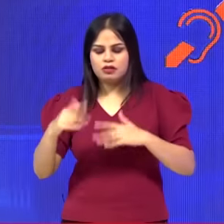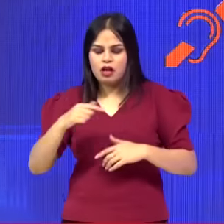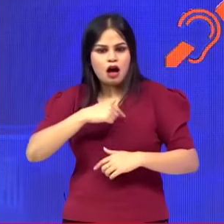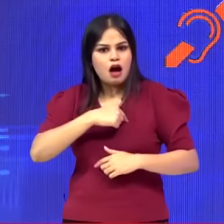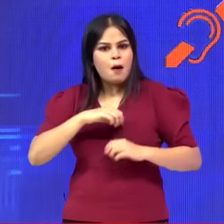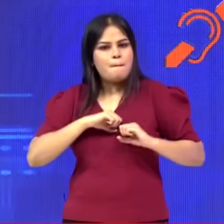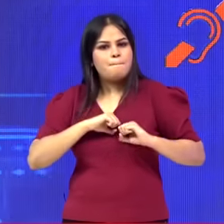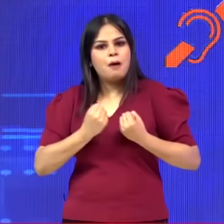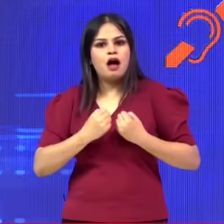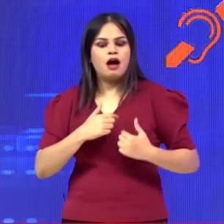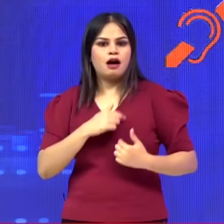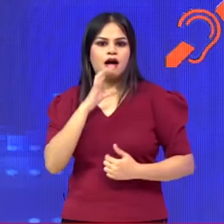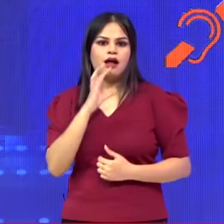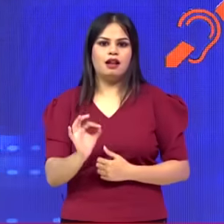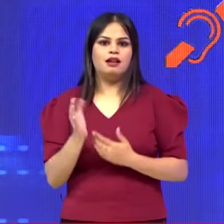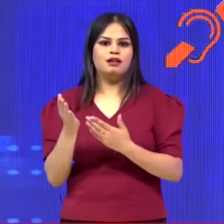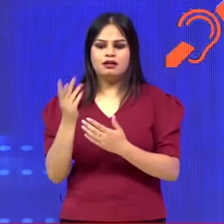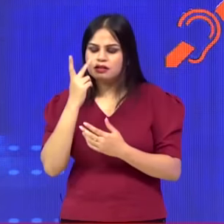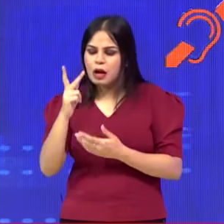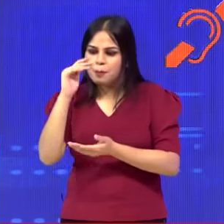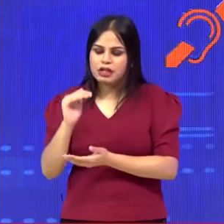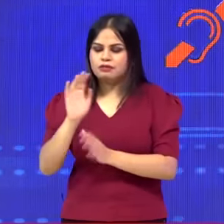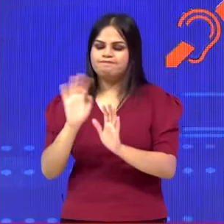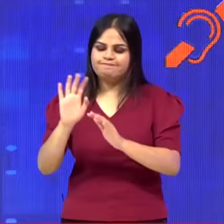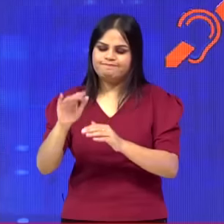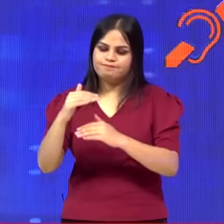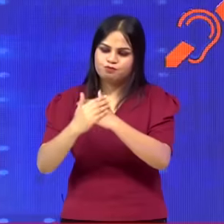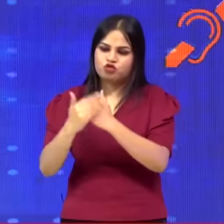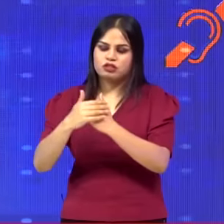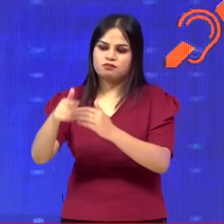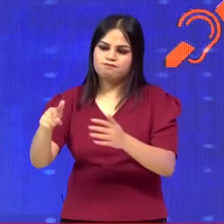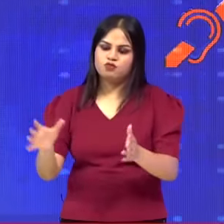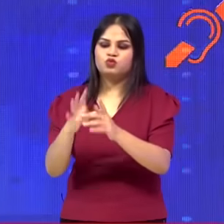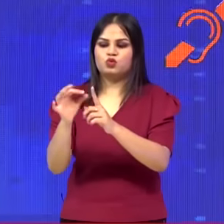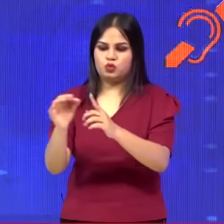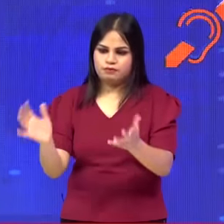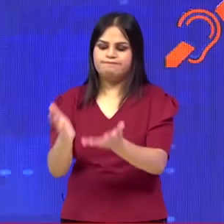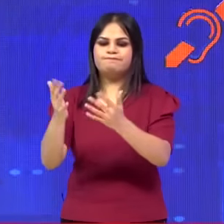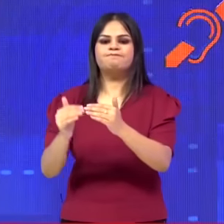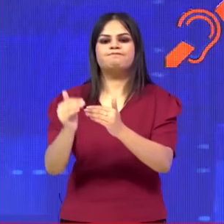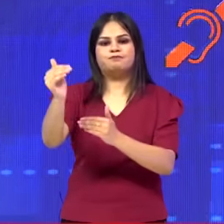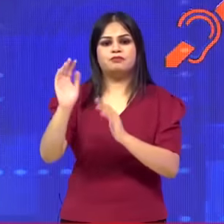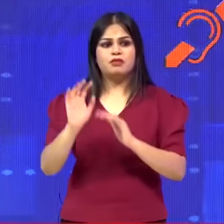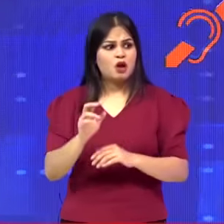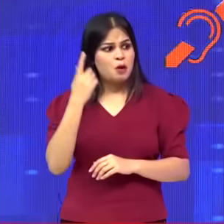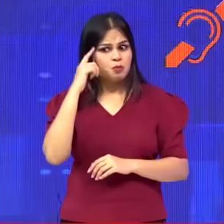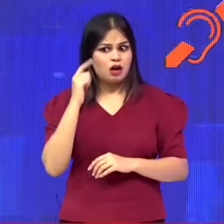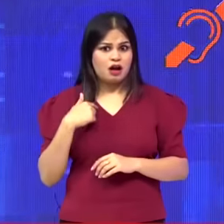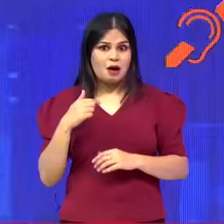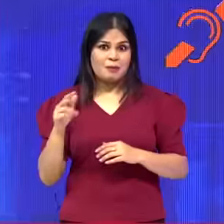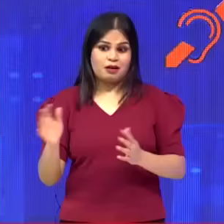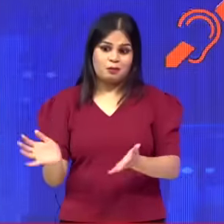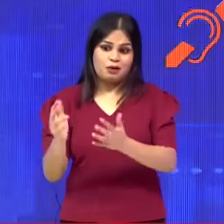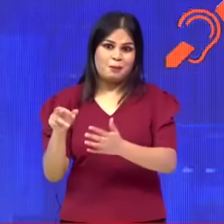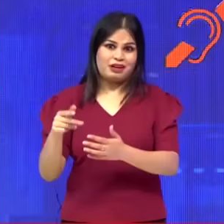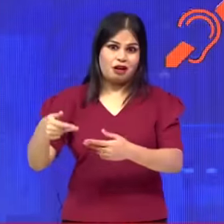थी बेचारी बच्ची. तो मैंने बोला कि मूव ऑन. इसका ये मतलब नहीं सर कि मैं ब्रिंग इट ऑन बोलूँगा